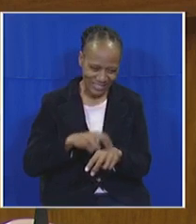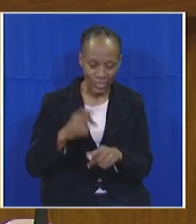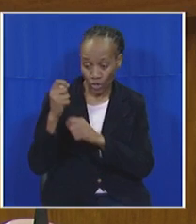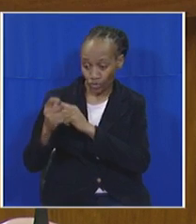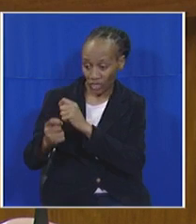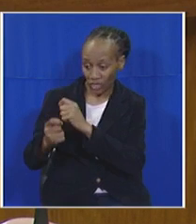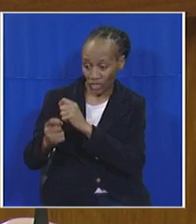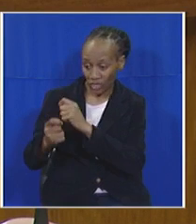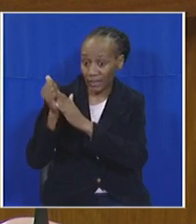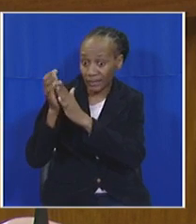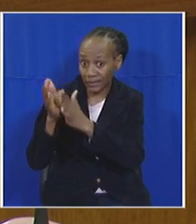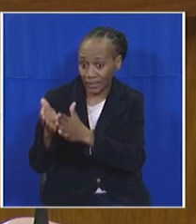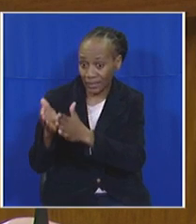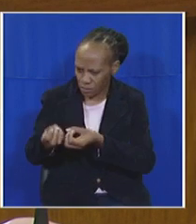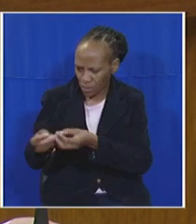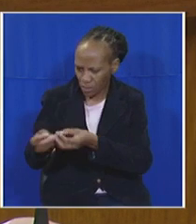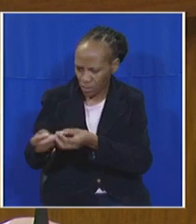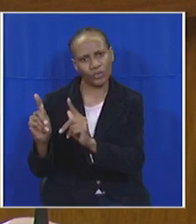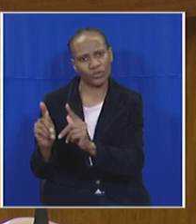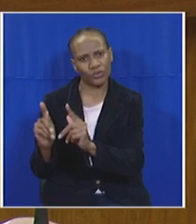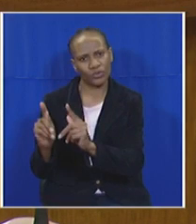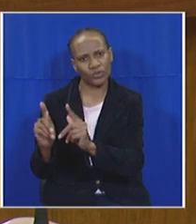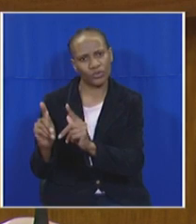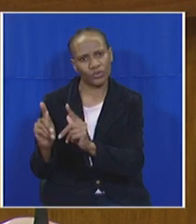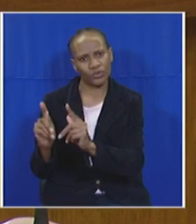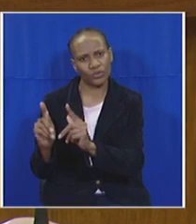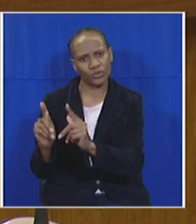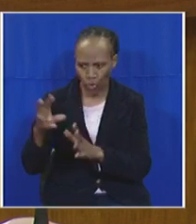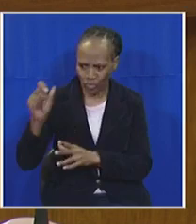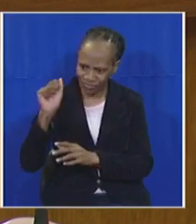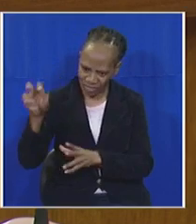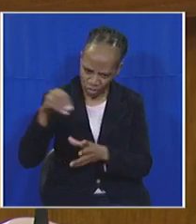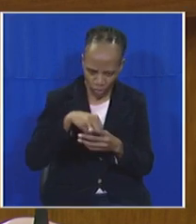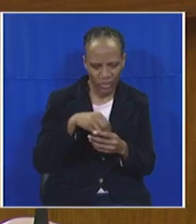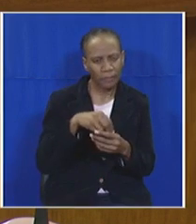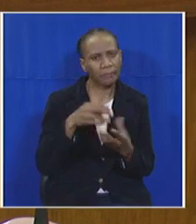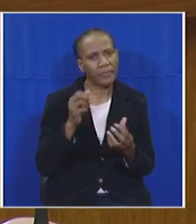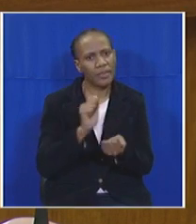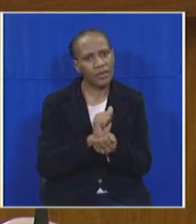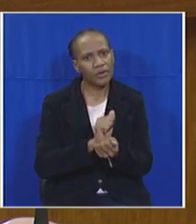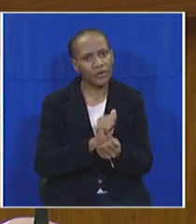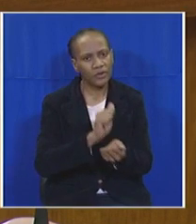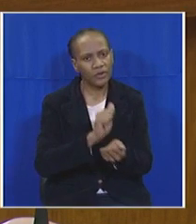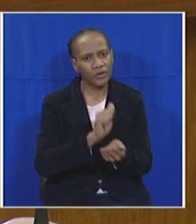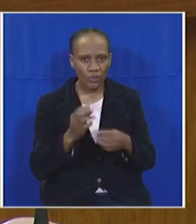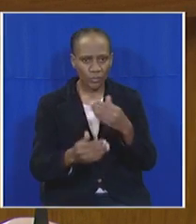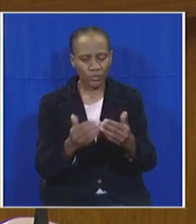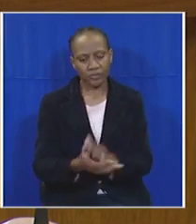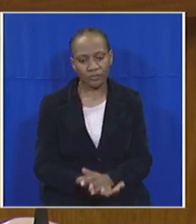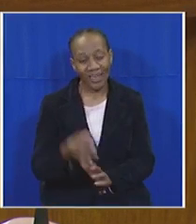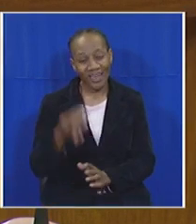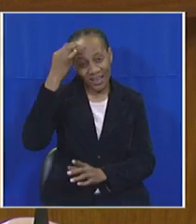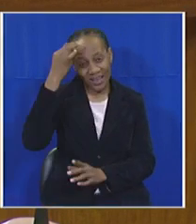nkululeko yokwezemnotho. Uhulumeni wengcindezelo nobandlululo akazange wabahlonipha abaholi bendabuko kodwa akwenza nje